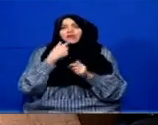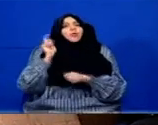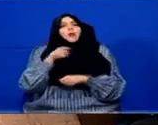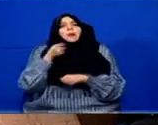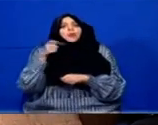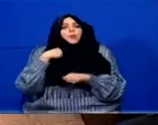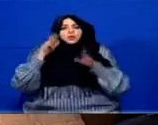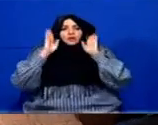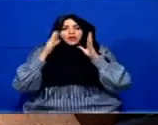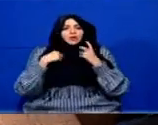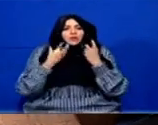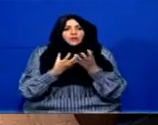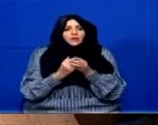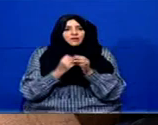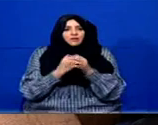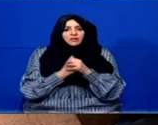يقول لي هكذا